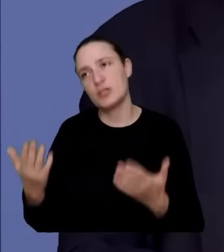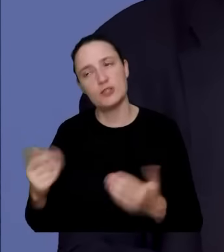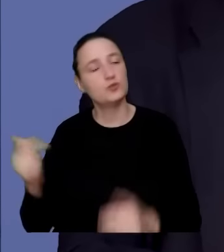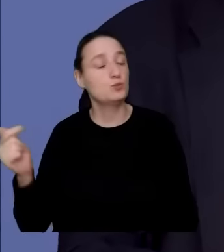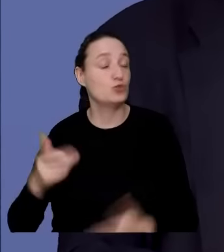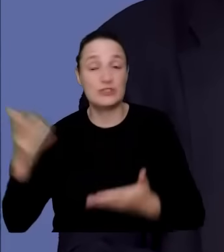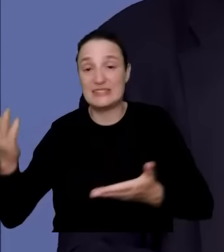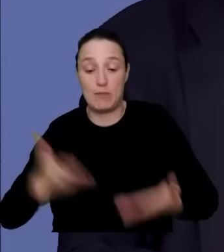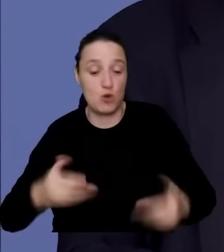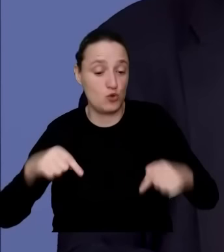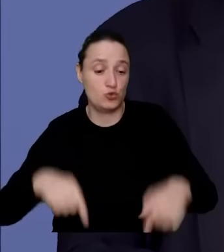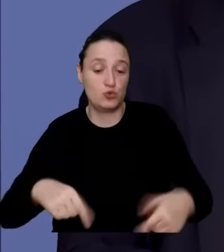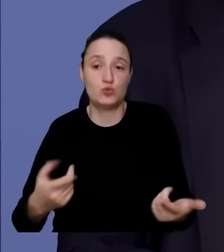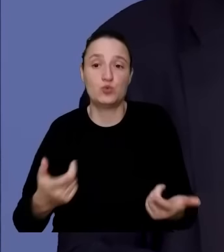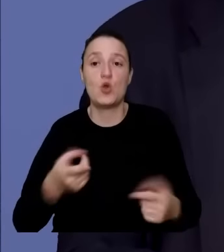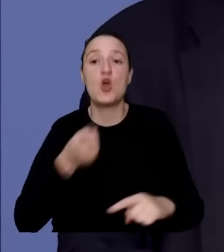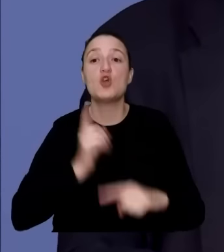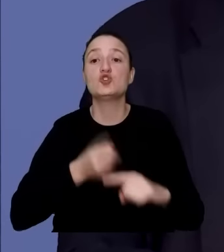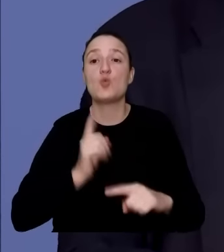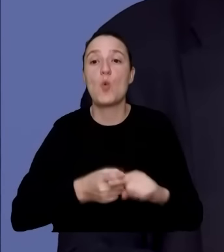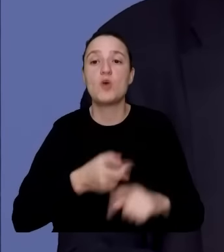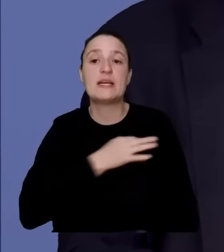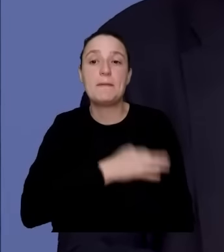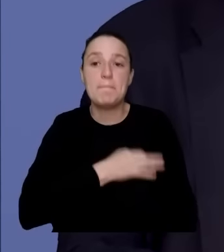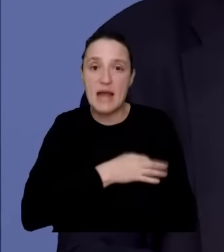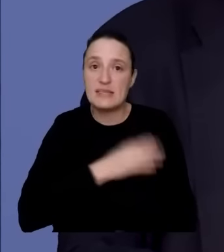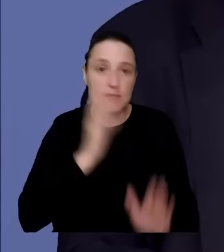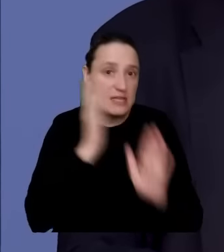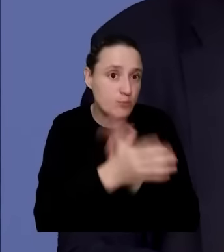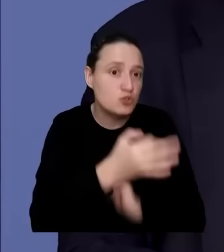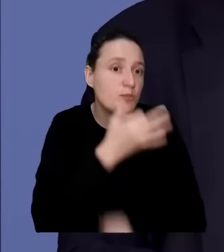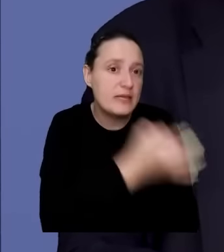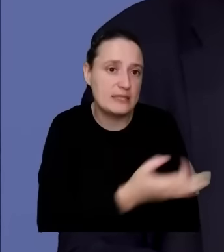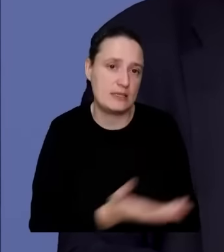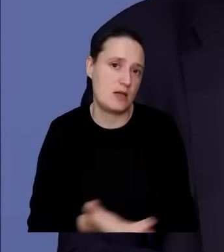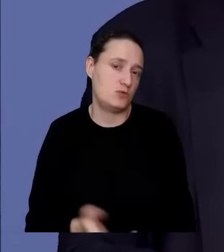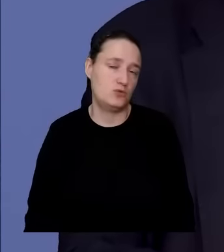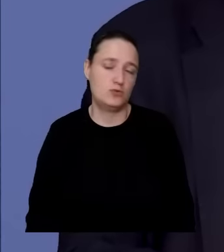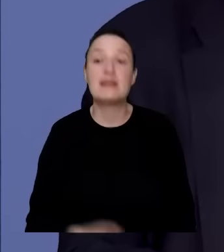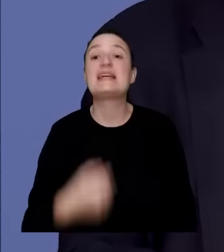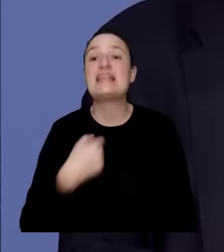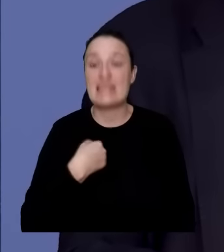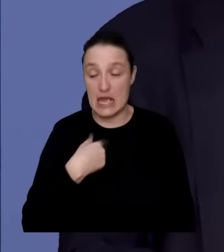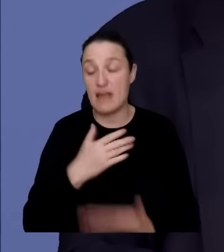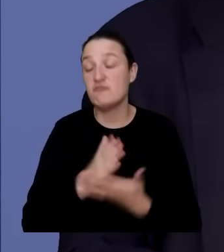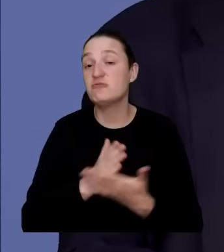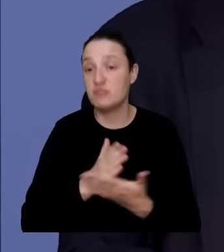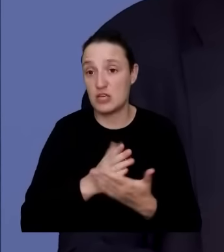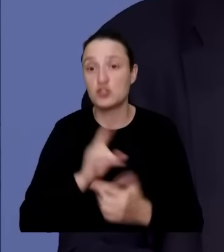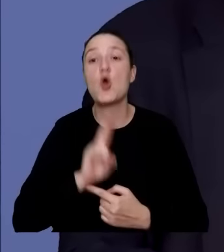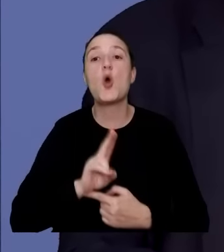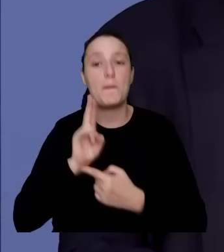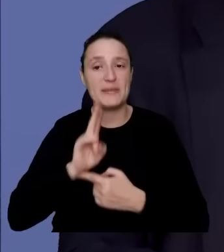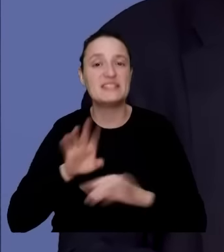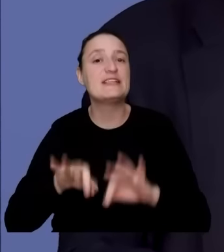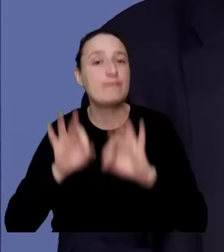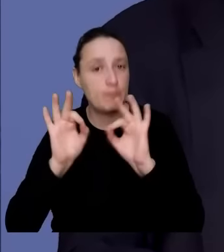zaprosić członków tej partii żeby ich bezpośrednio zapytać Natomiast ja wierzę w te obietnice wyborcze w